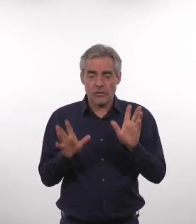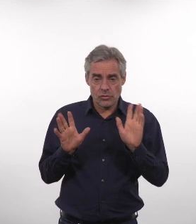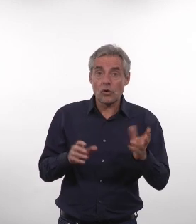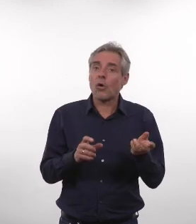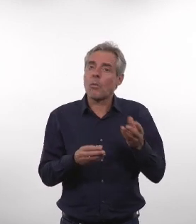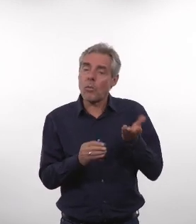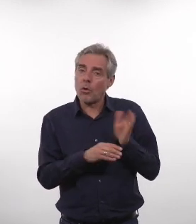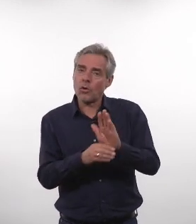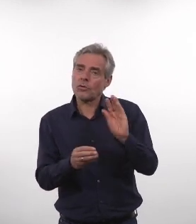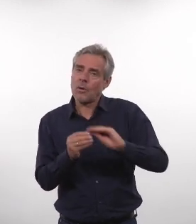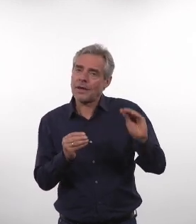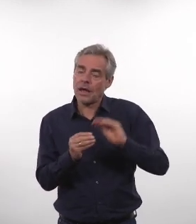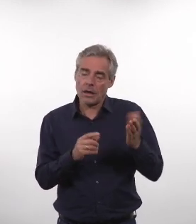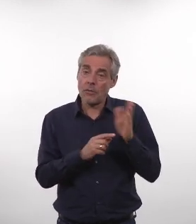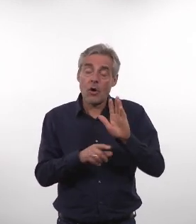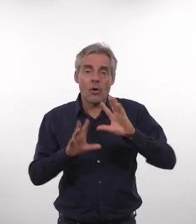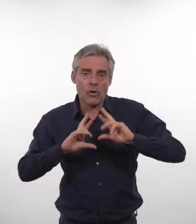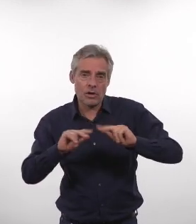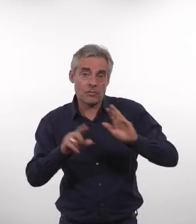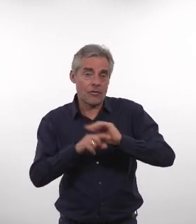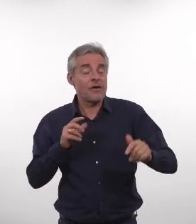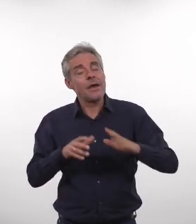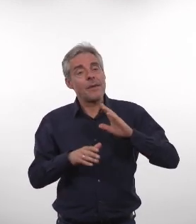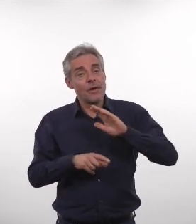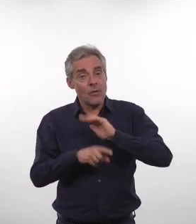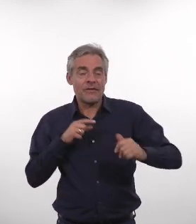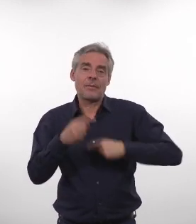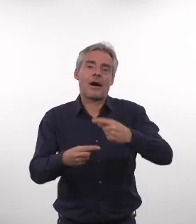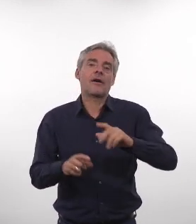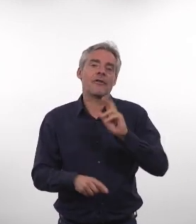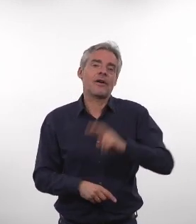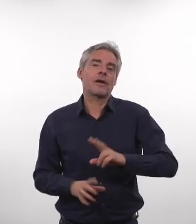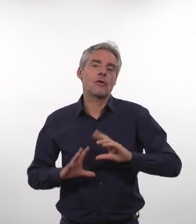le matériel, on va montrer ce qui va être demandé, mais on ne fait pas les étapes intrusives.